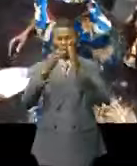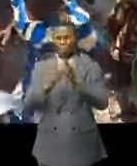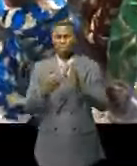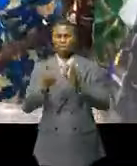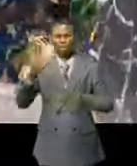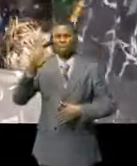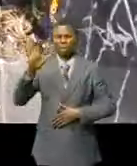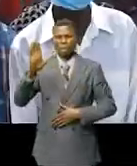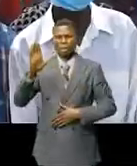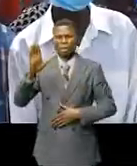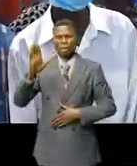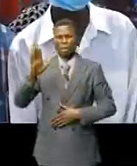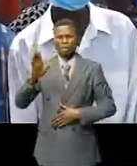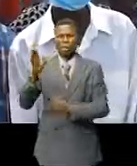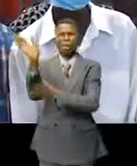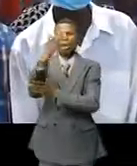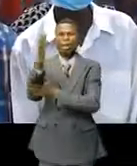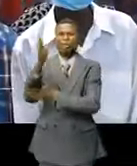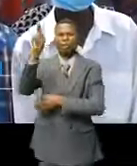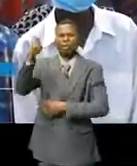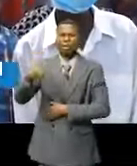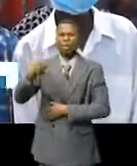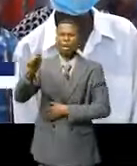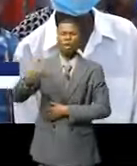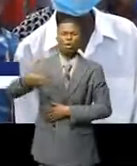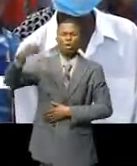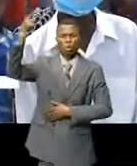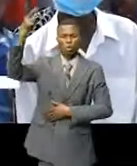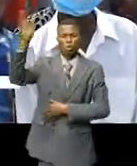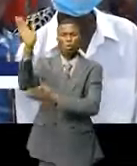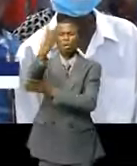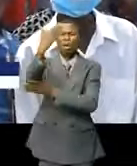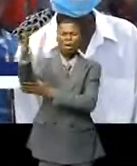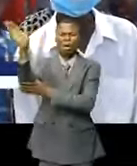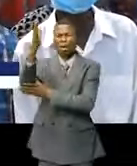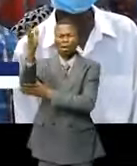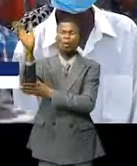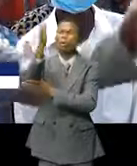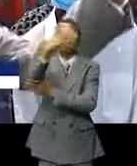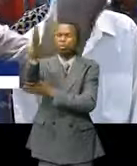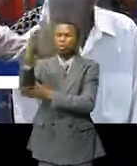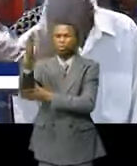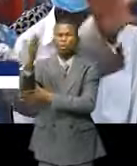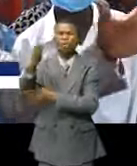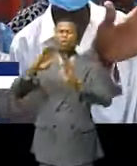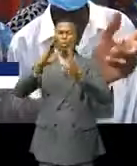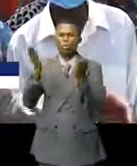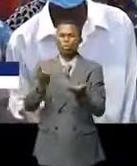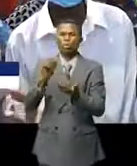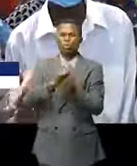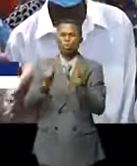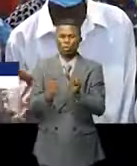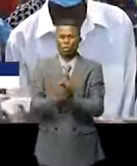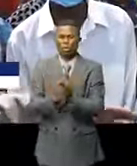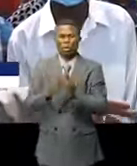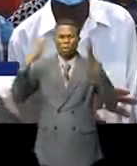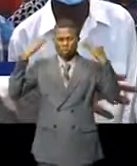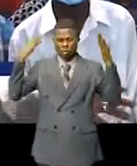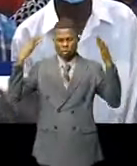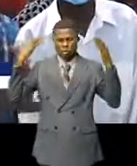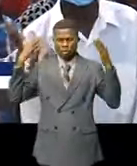aujourd'hui, le flambeau du Palou est toujours haut. Ce drapeau continue à flotter. Peu importe les